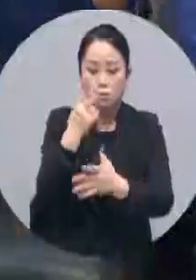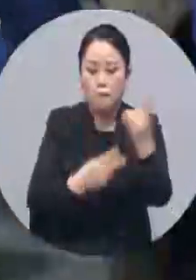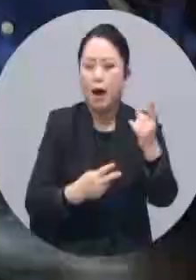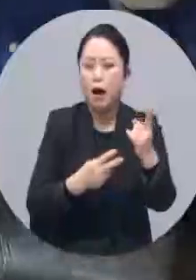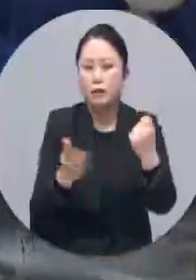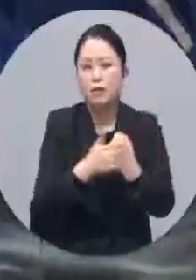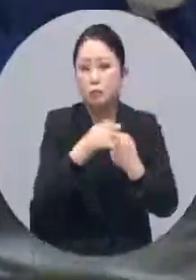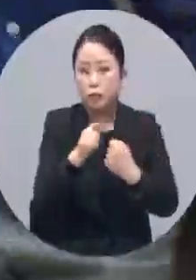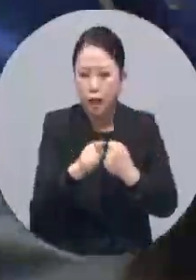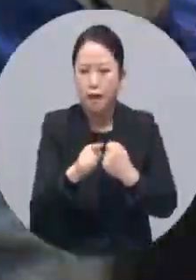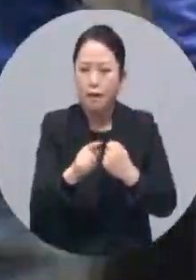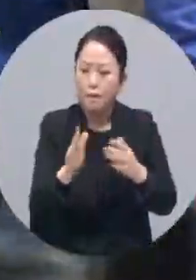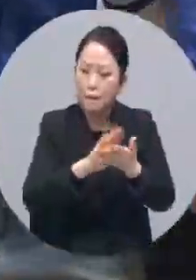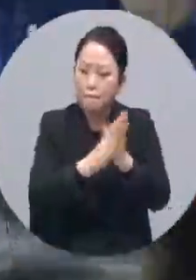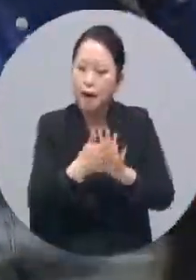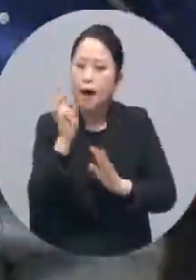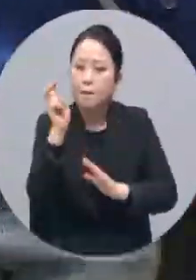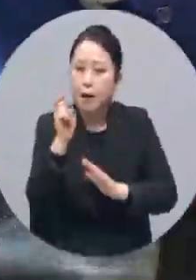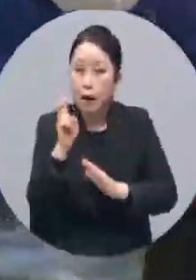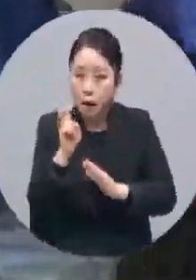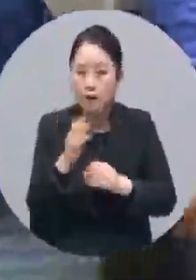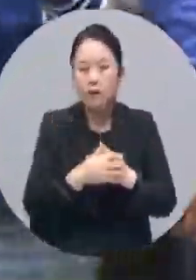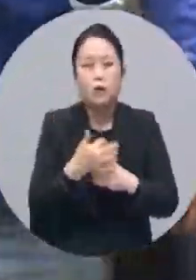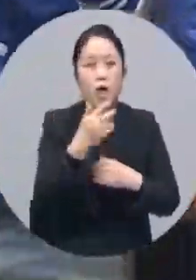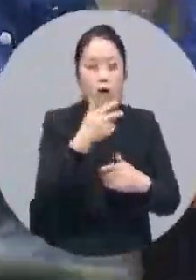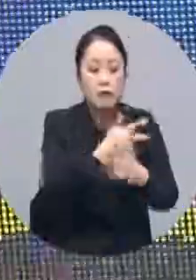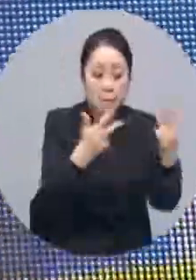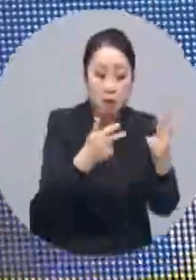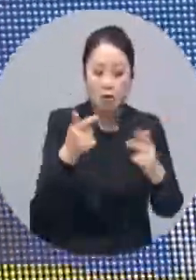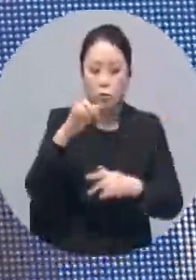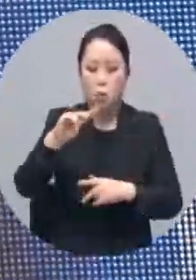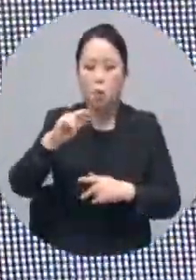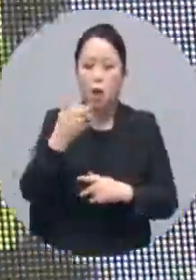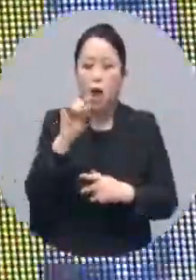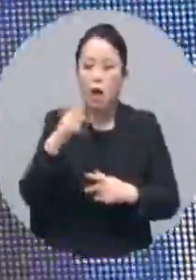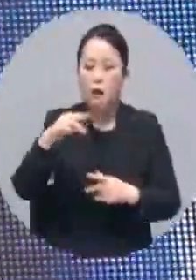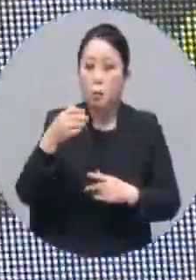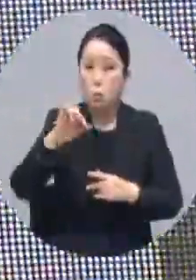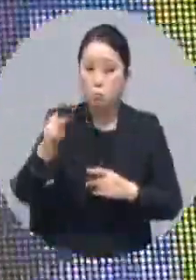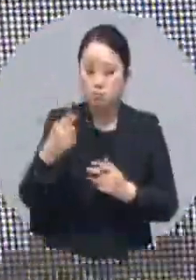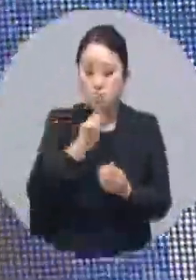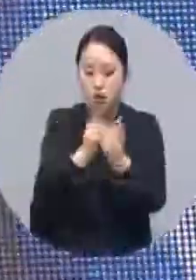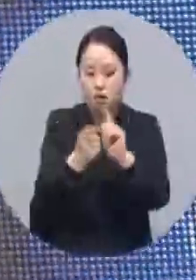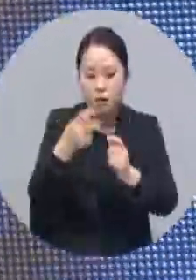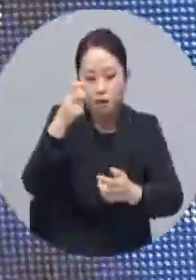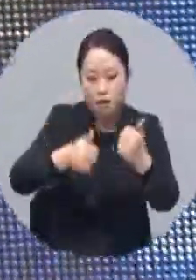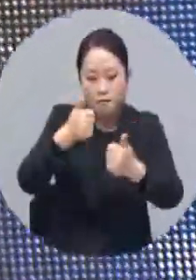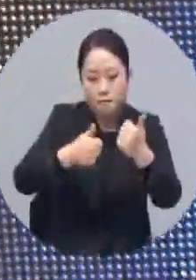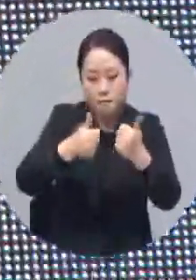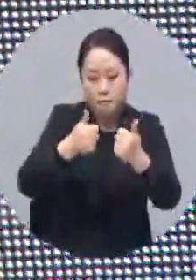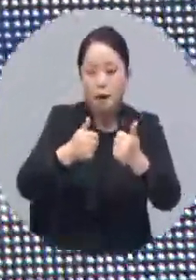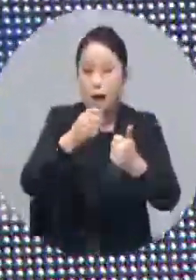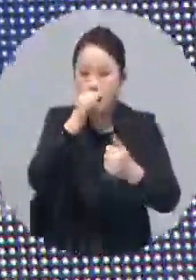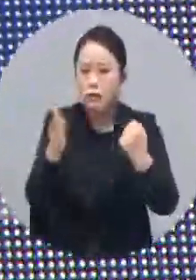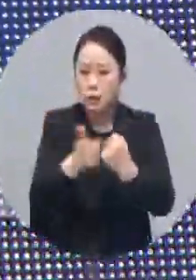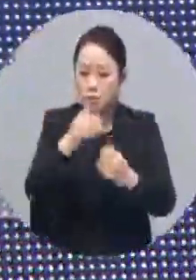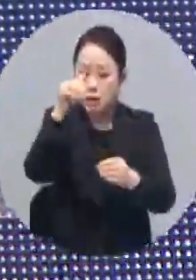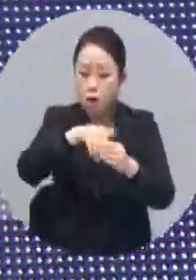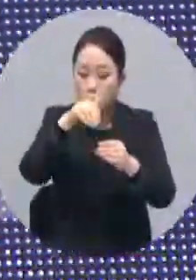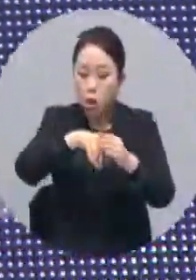대표와 한동훈 대표의 대리전 양상을 보이면서 선거 관심도는 더욱 높아지고 있습니다. 이재명 대표는